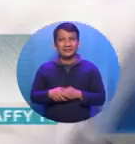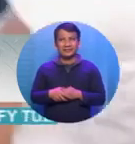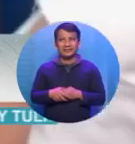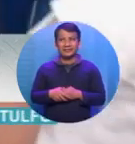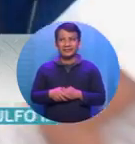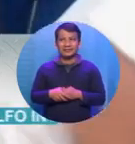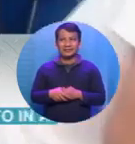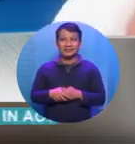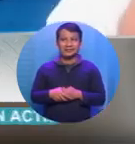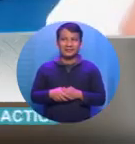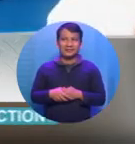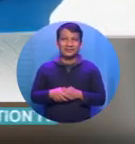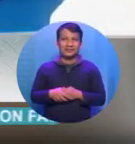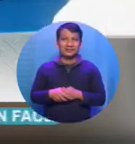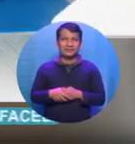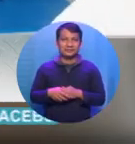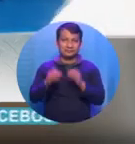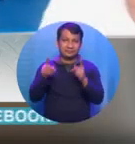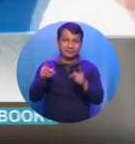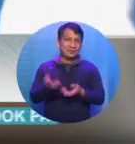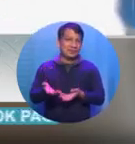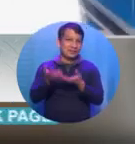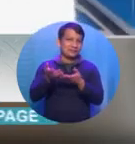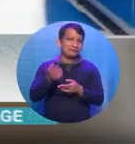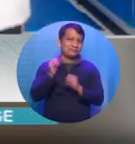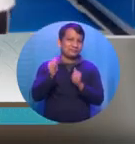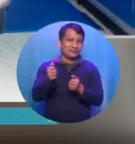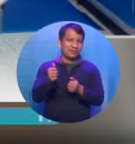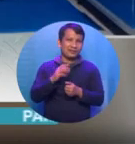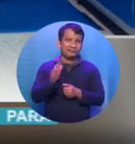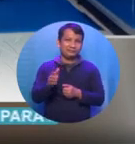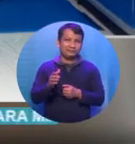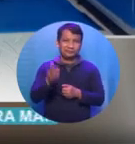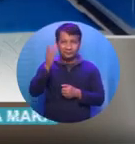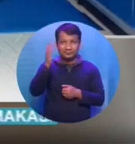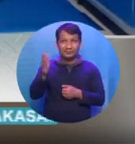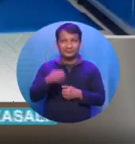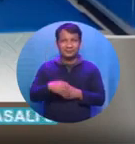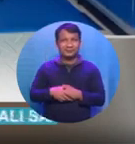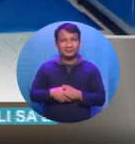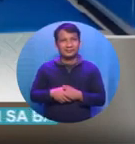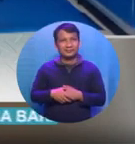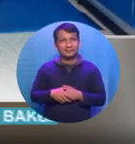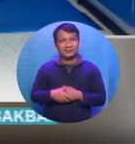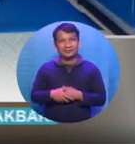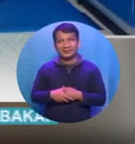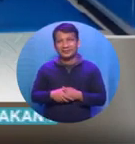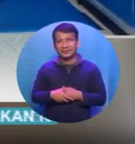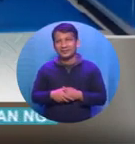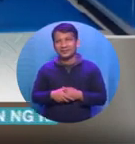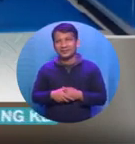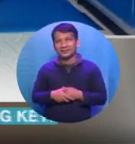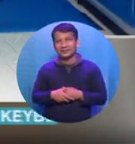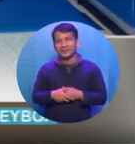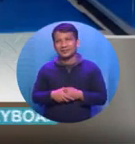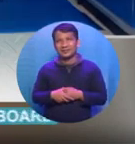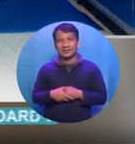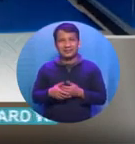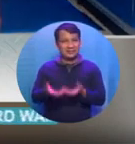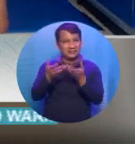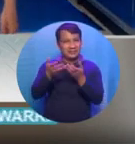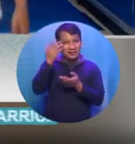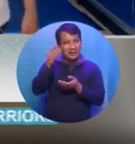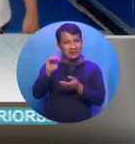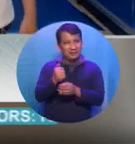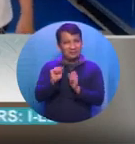Okay na, sir. Bilib na ako. Talagang alam ko ikaw yon. Okay. Hindi, okay na, sir. Kasi siyempre gusto lang namin makita